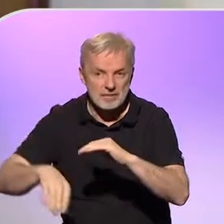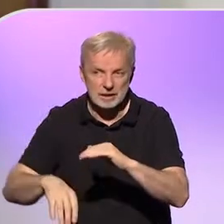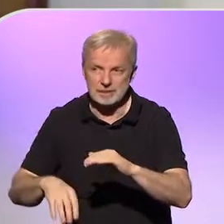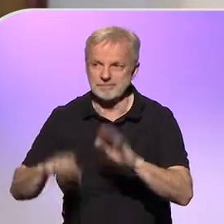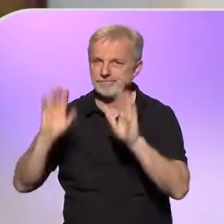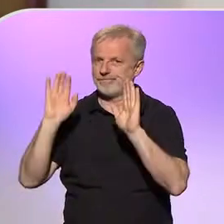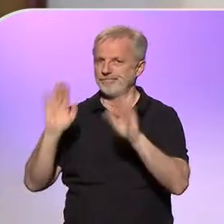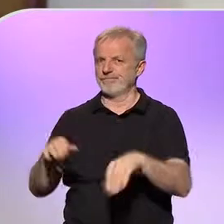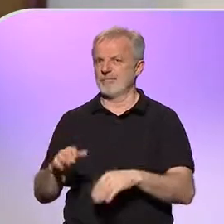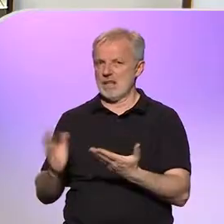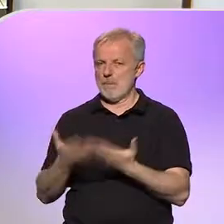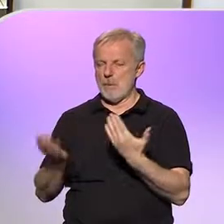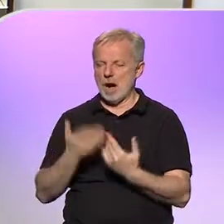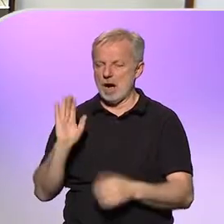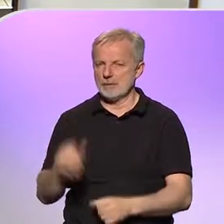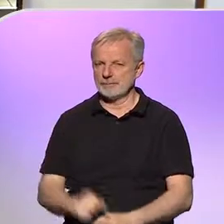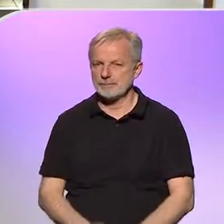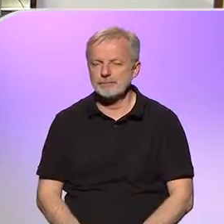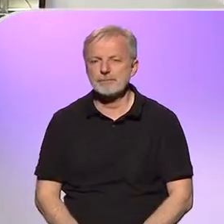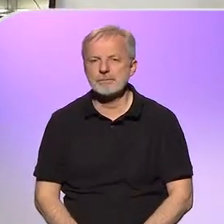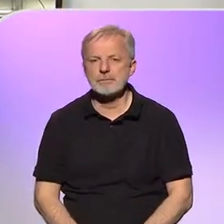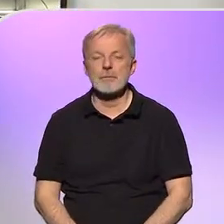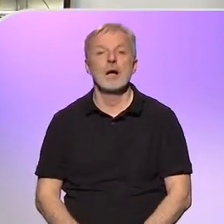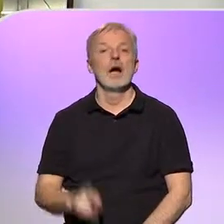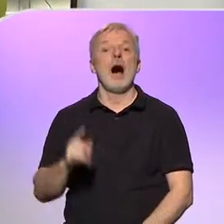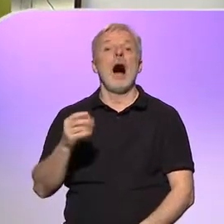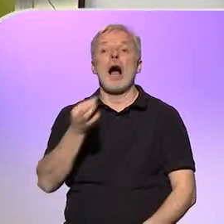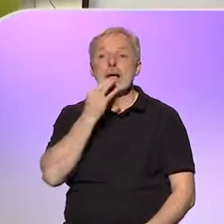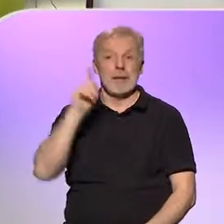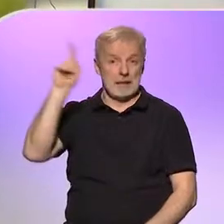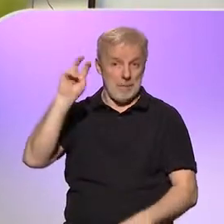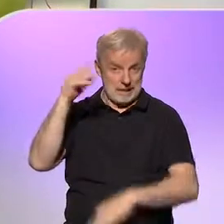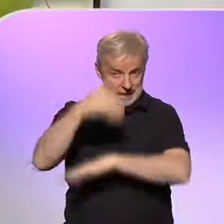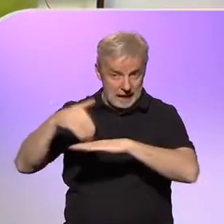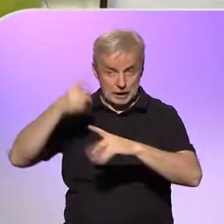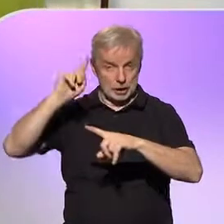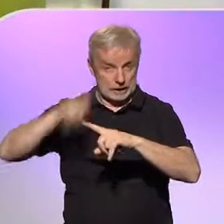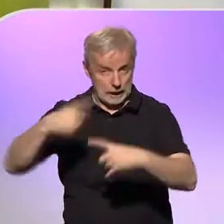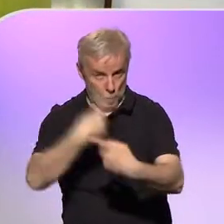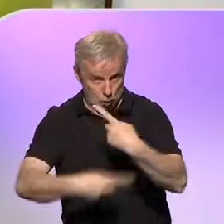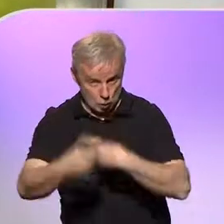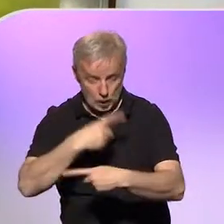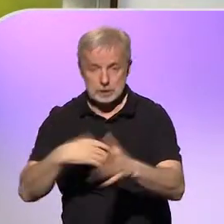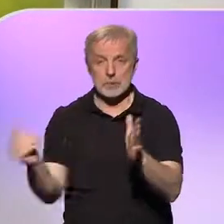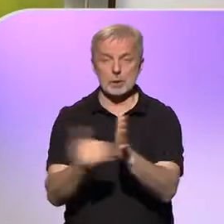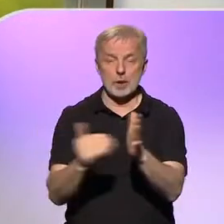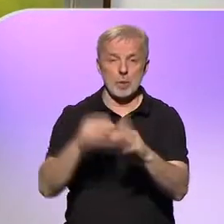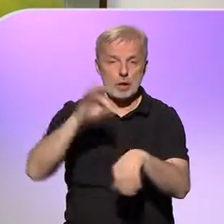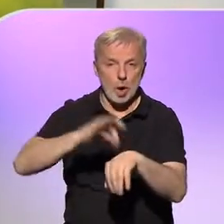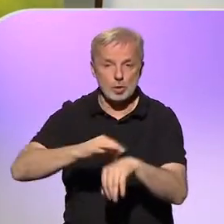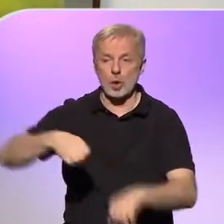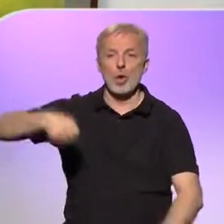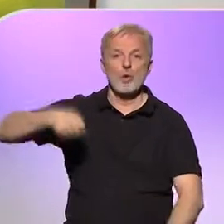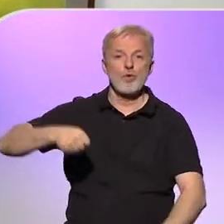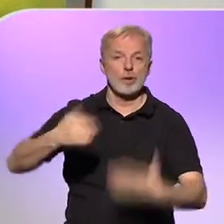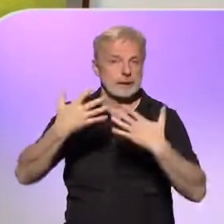zadarmo, ale k ničemu to nebude. Pokud se v tom zahraničí něco stane, musíme vyhledat třeba lékaře, nebo se nám ztratí zavazadla, nebo cokoliv,